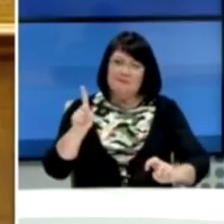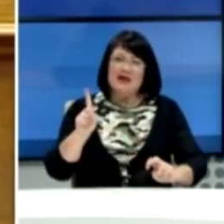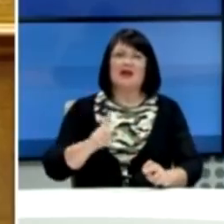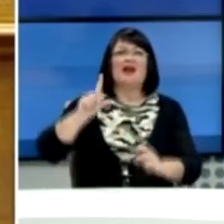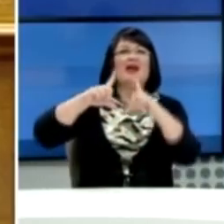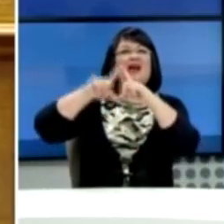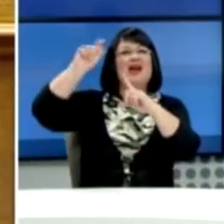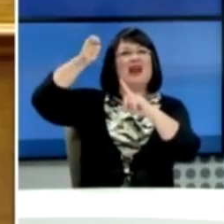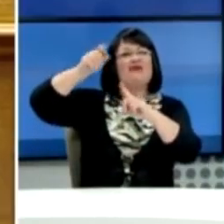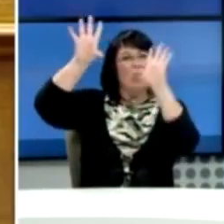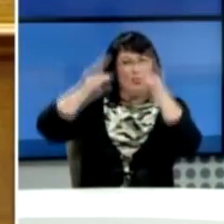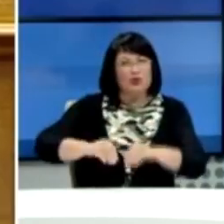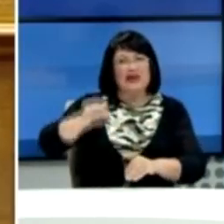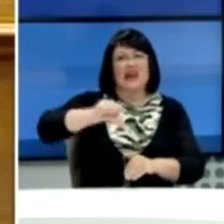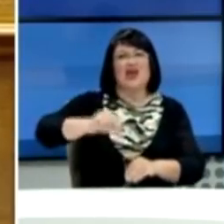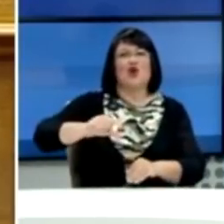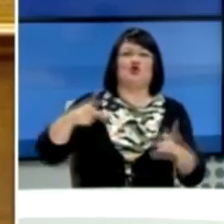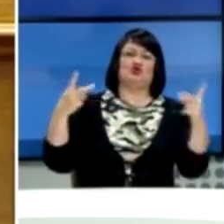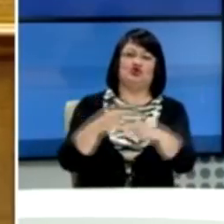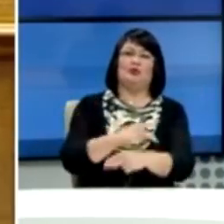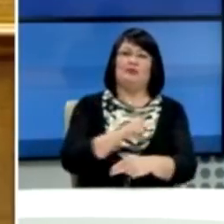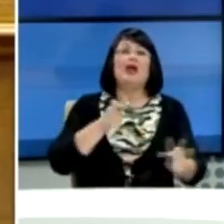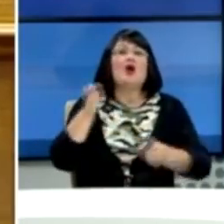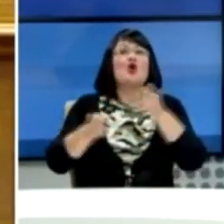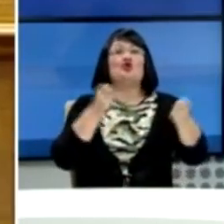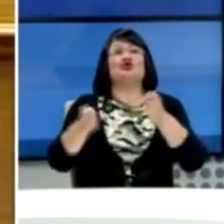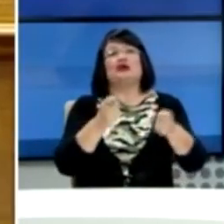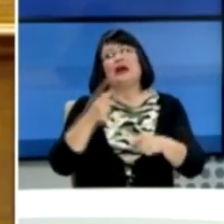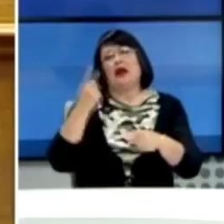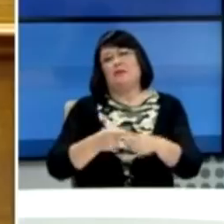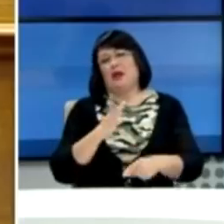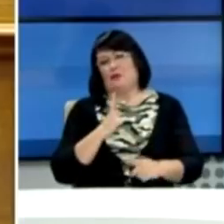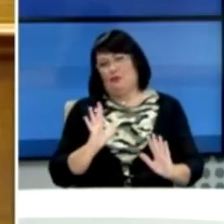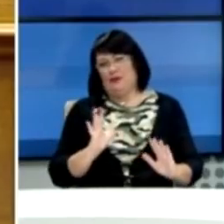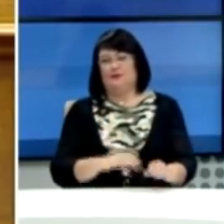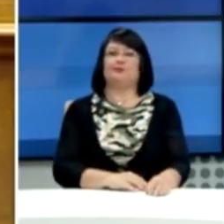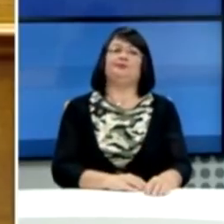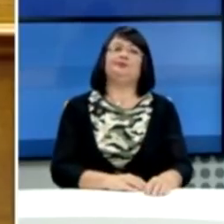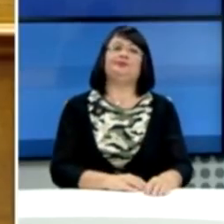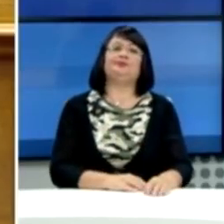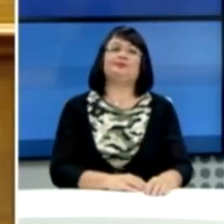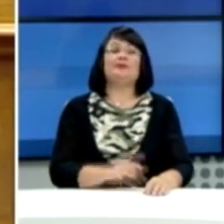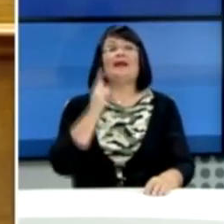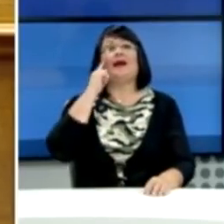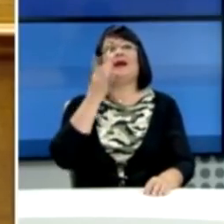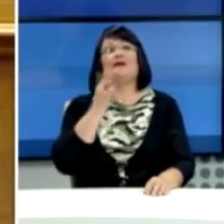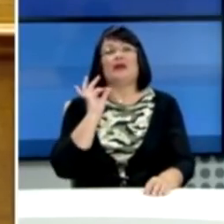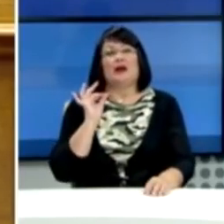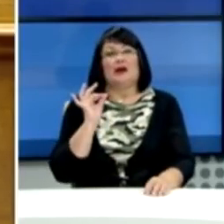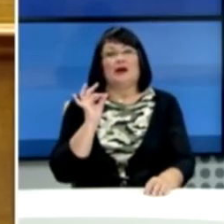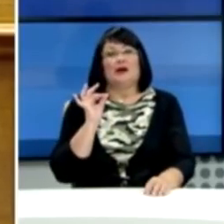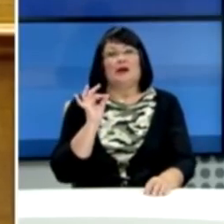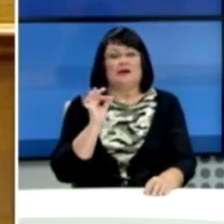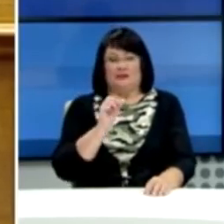σε ηλεκτρικό ρεύμα και νερό, λόγω των χρεών των λαϊκών νοικοκυριών. Και με την ευκαιρία,